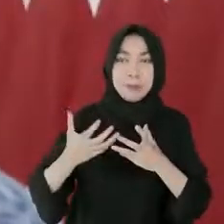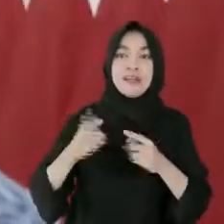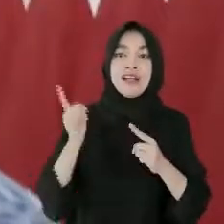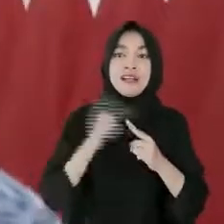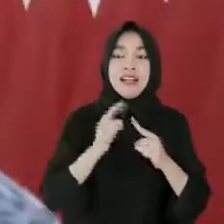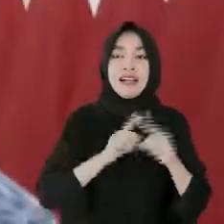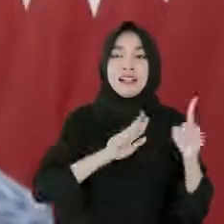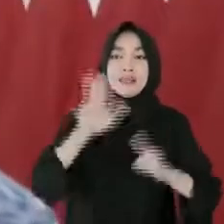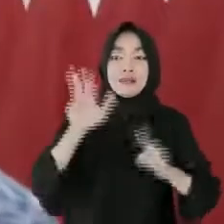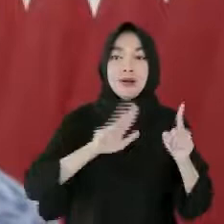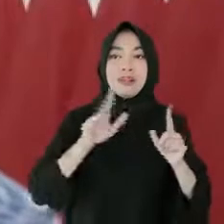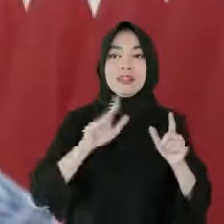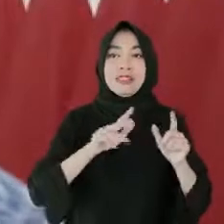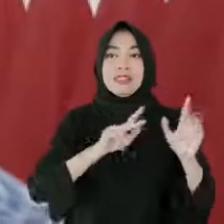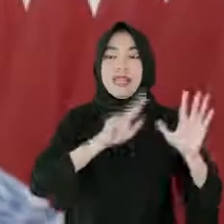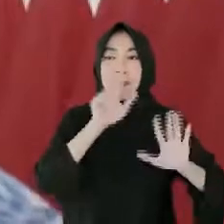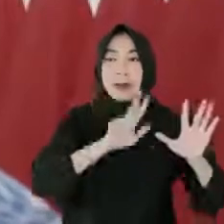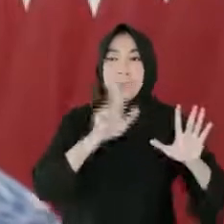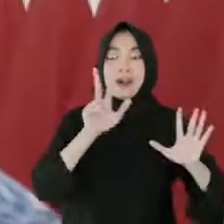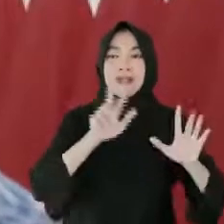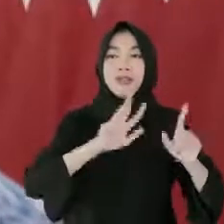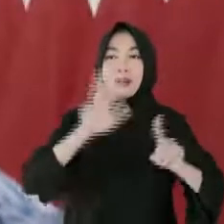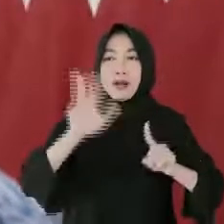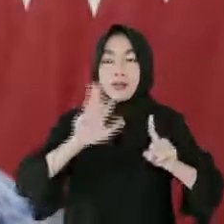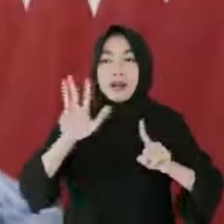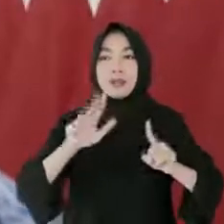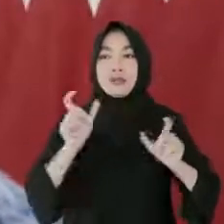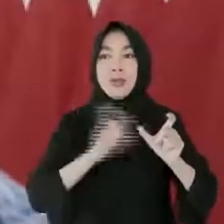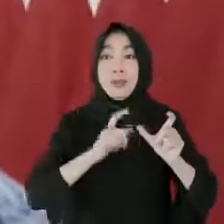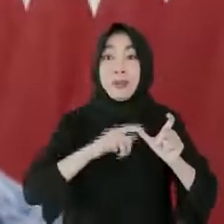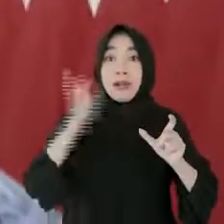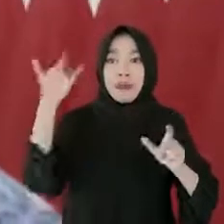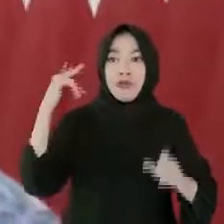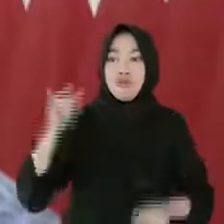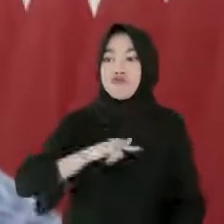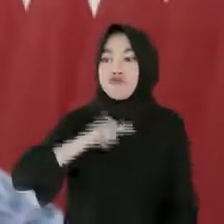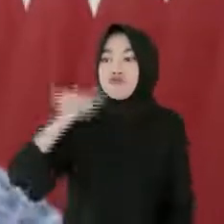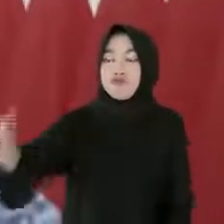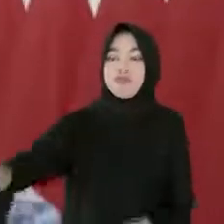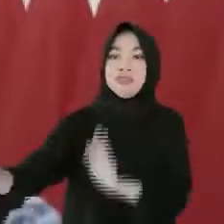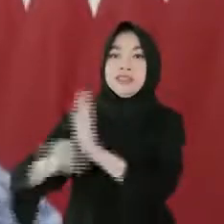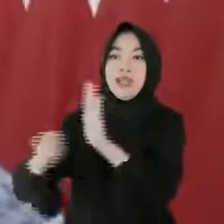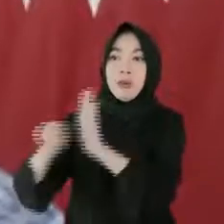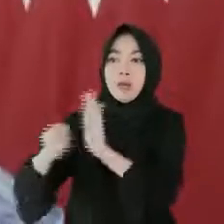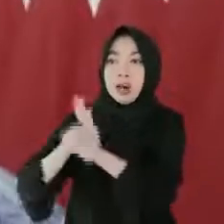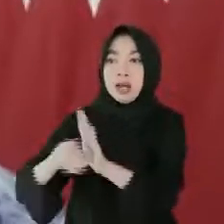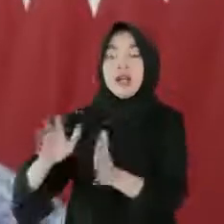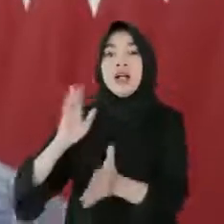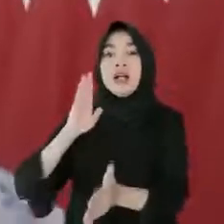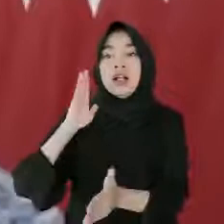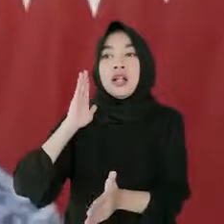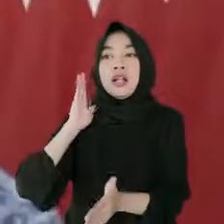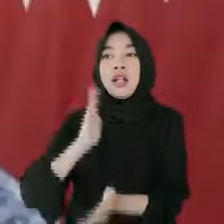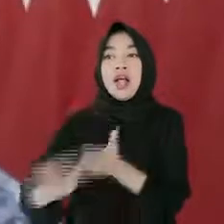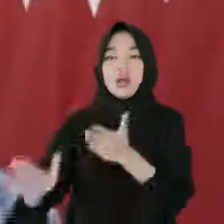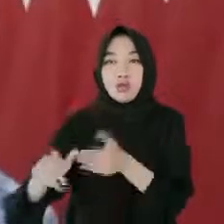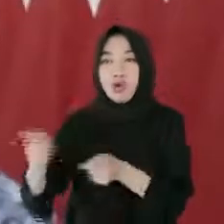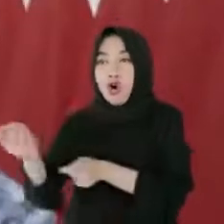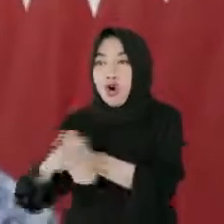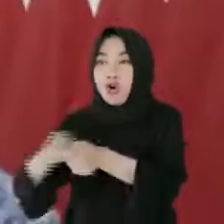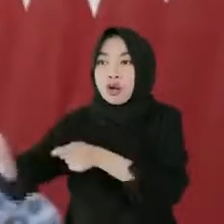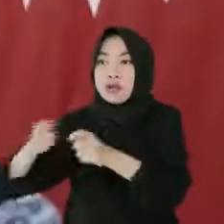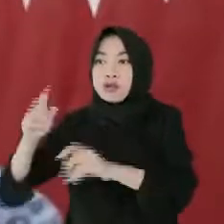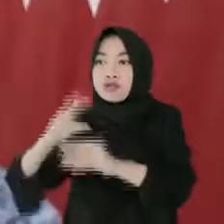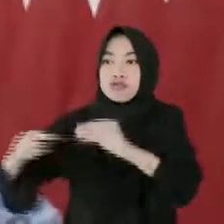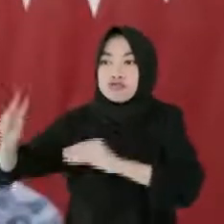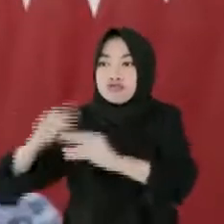tanggal 19 dari 18 19 September Kemarin langsung begitu sampai berkoordinasi